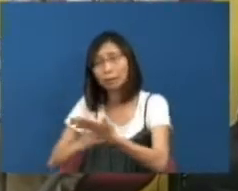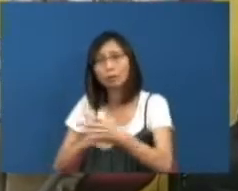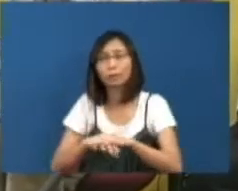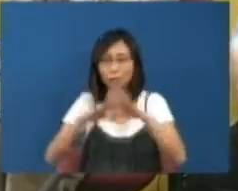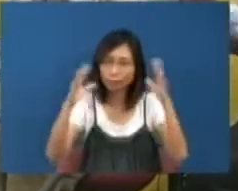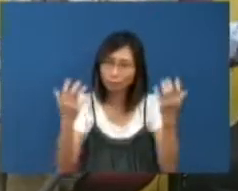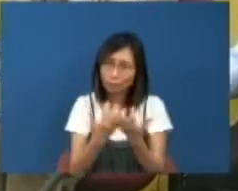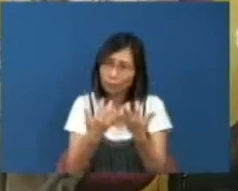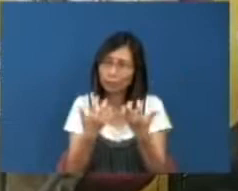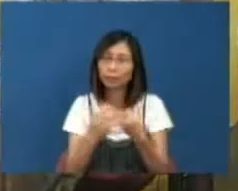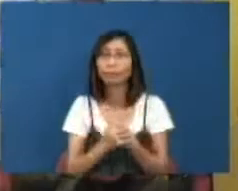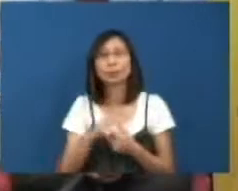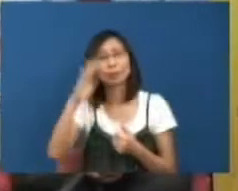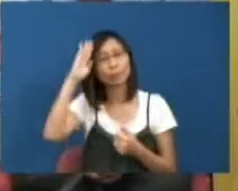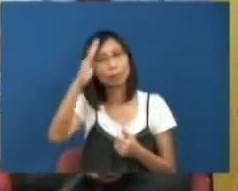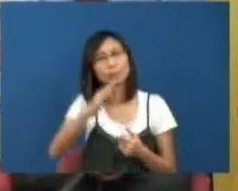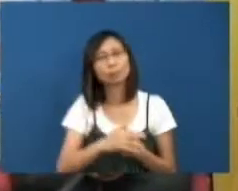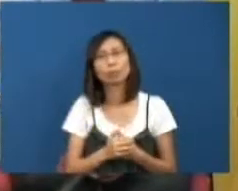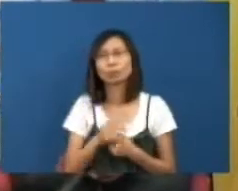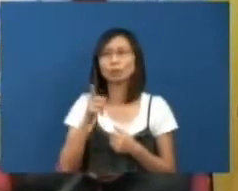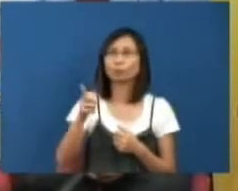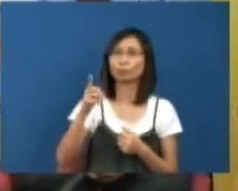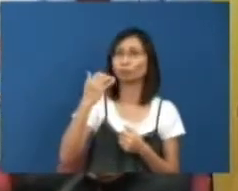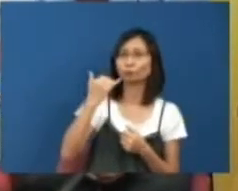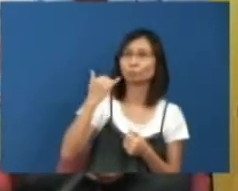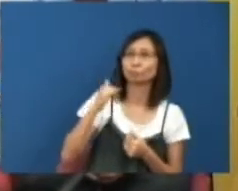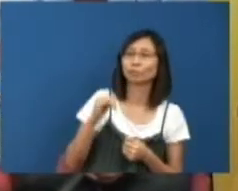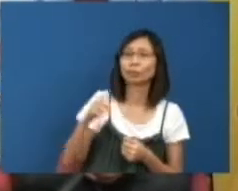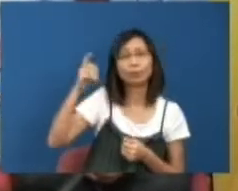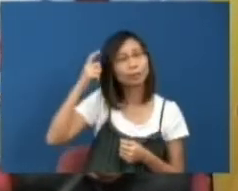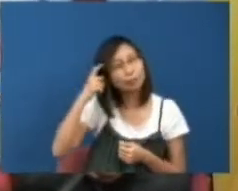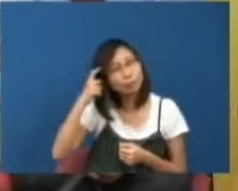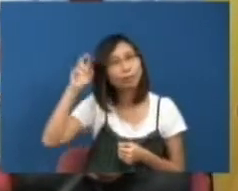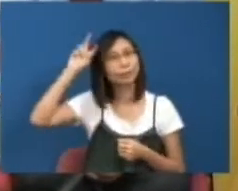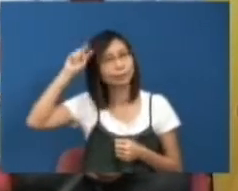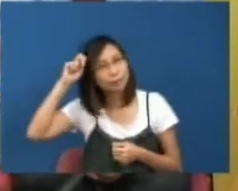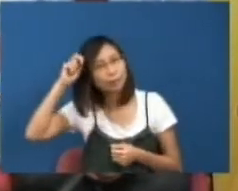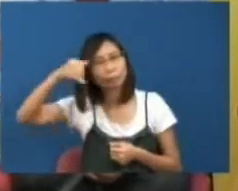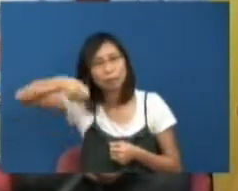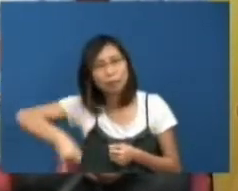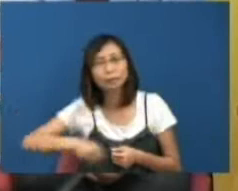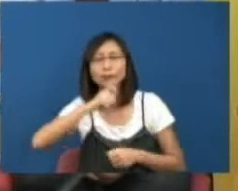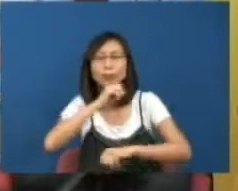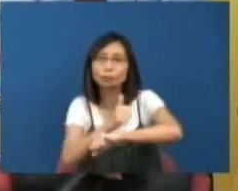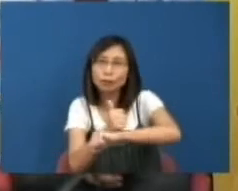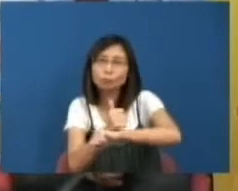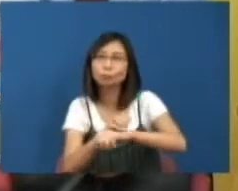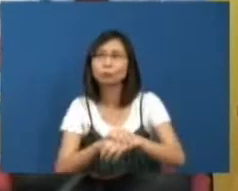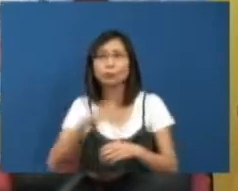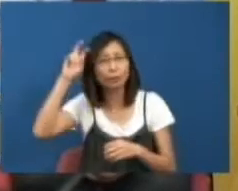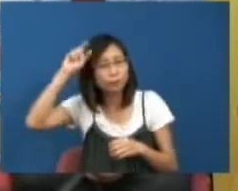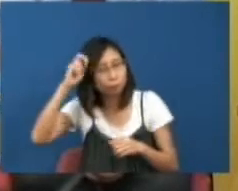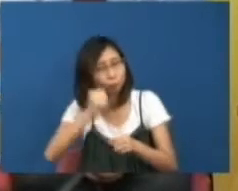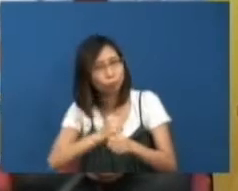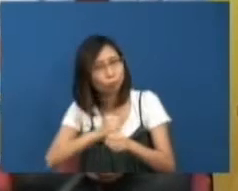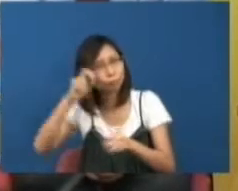計。 咁所以希望咧，阿 Doctor 咧，博士你翻去咧，幫我哋諗一諗咯。譬如下次有機會咧，你可能做呢啲方面嘅研究，